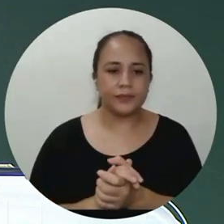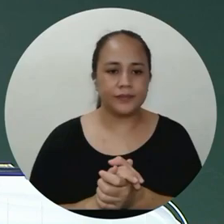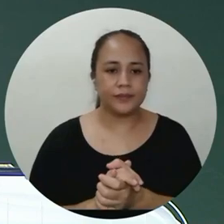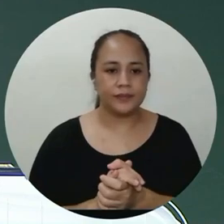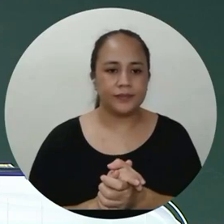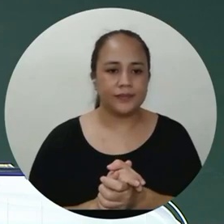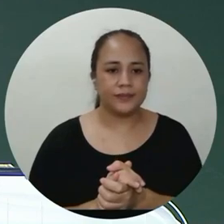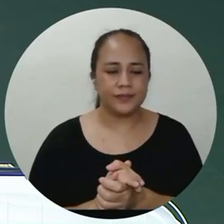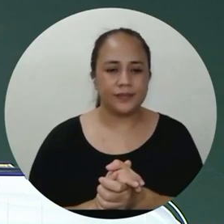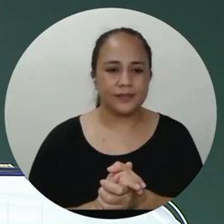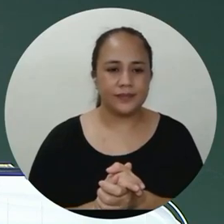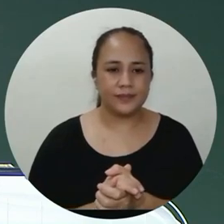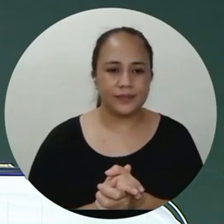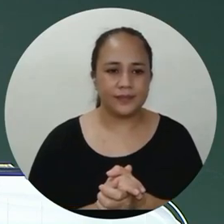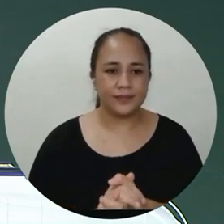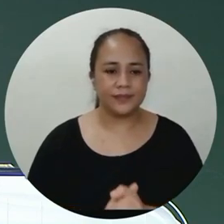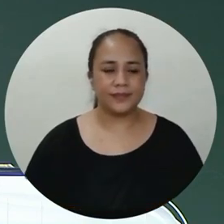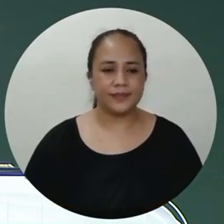보면